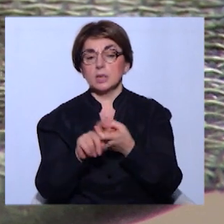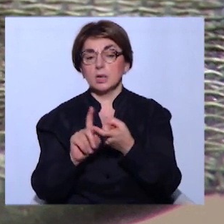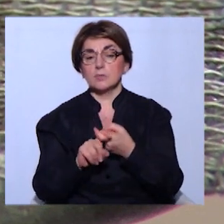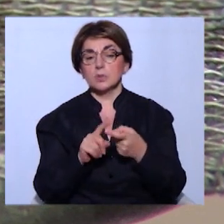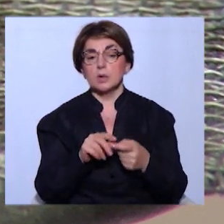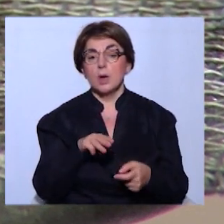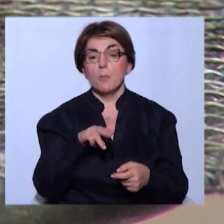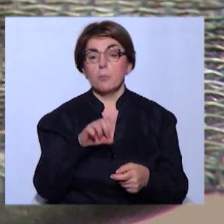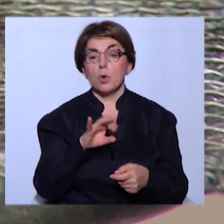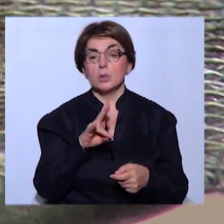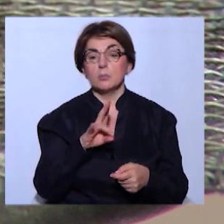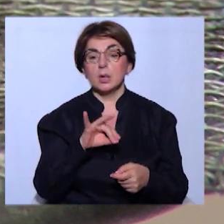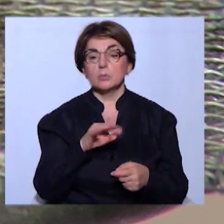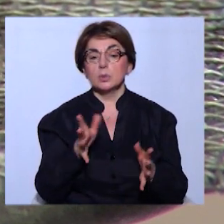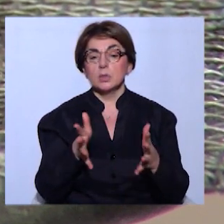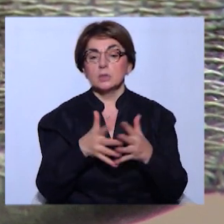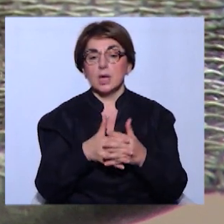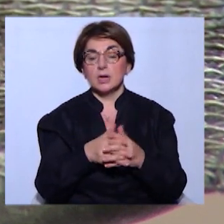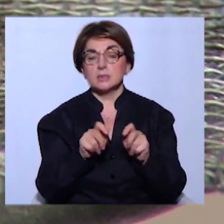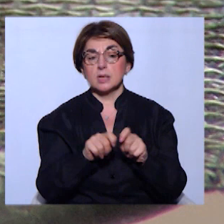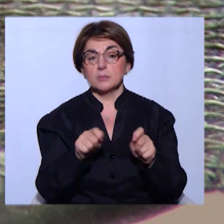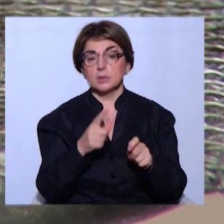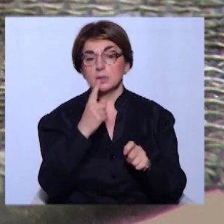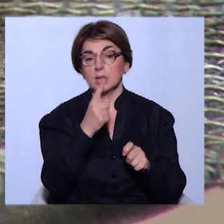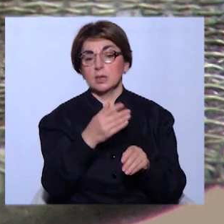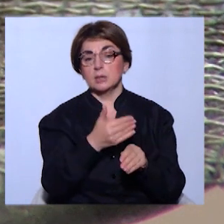ღია ყვითელი ფერის,